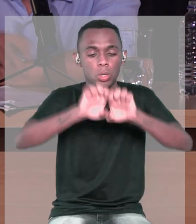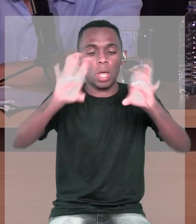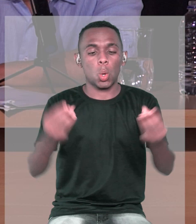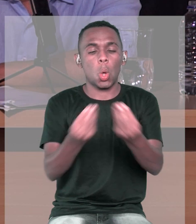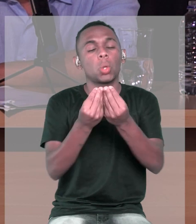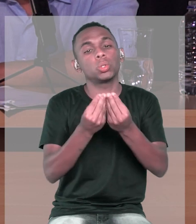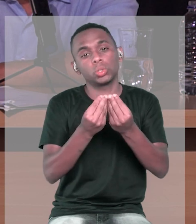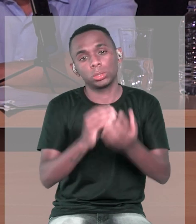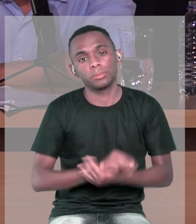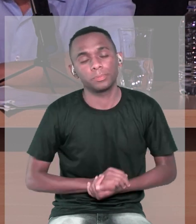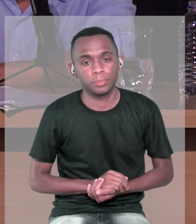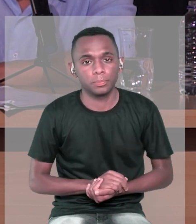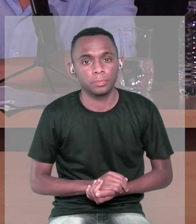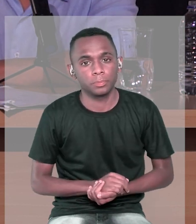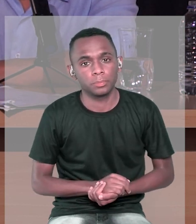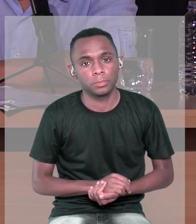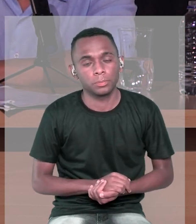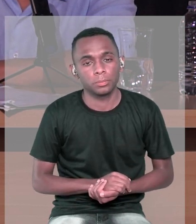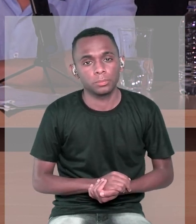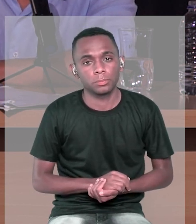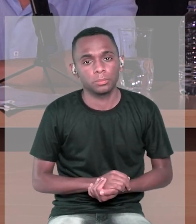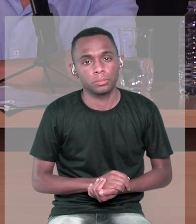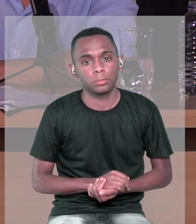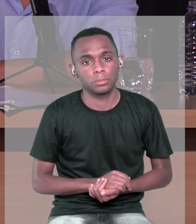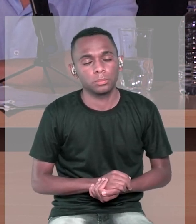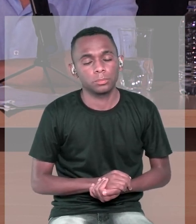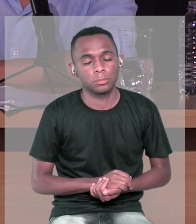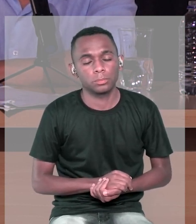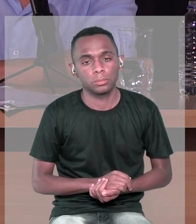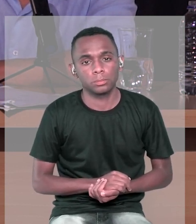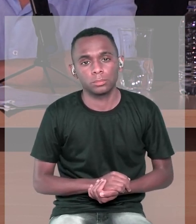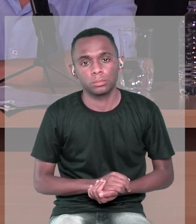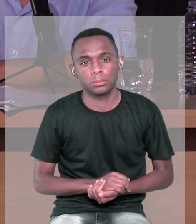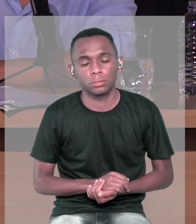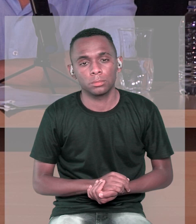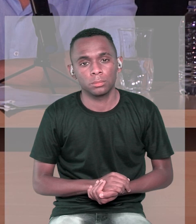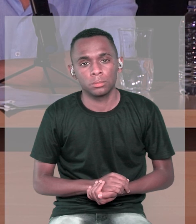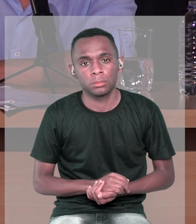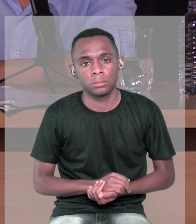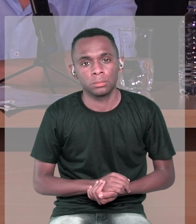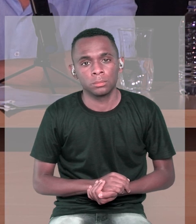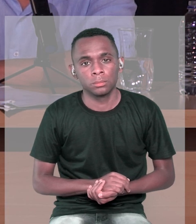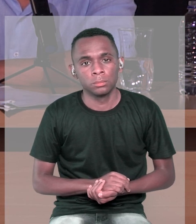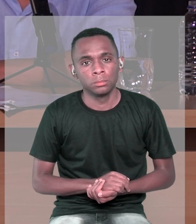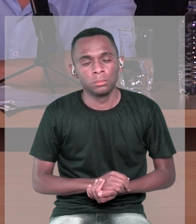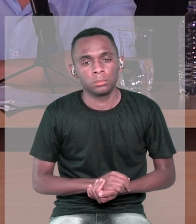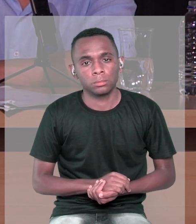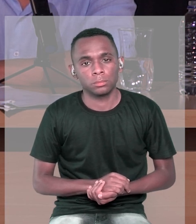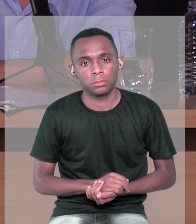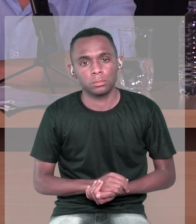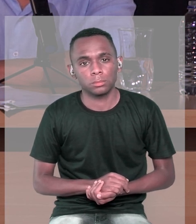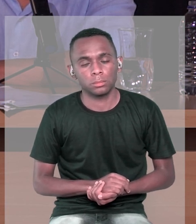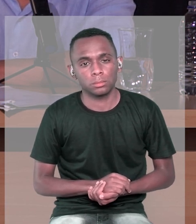ecológica. Alors, les trois verbes, ce serait premièrement habiter,